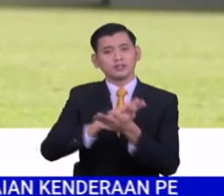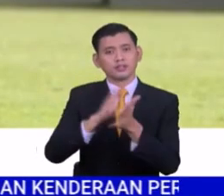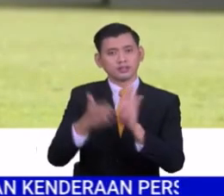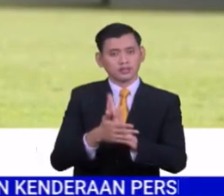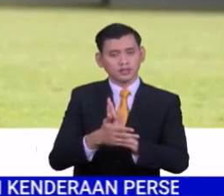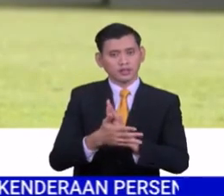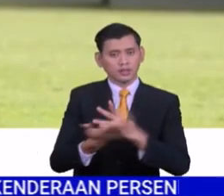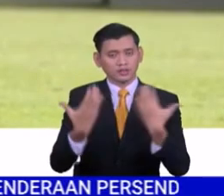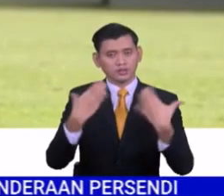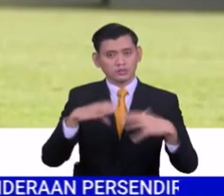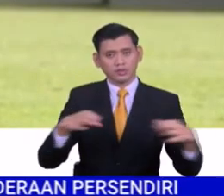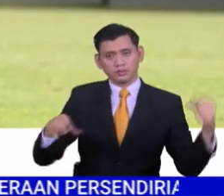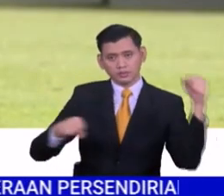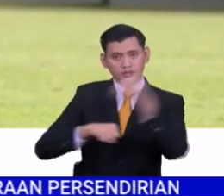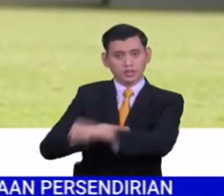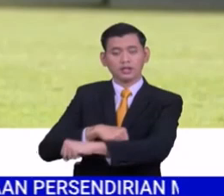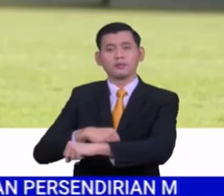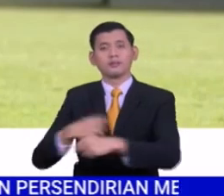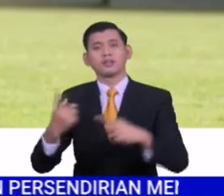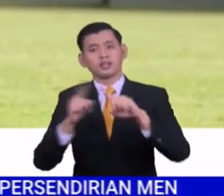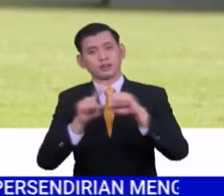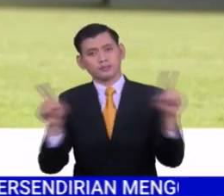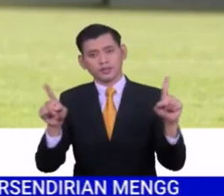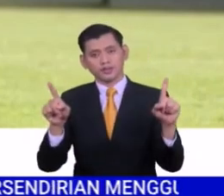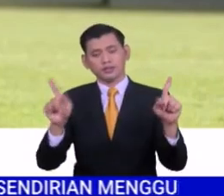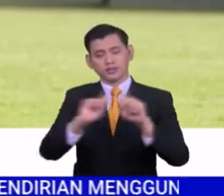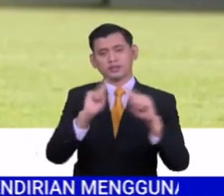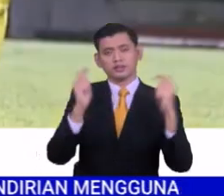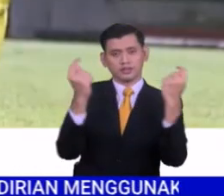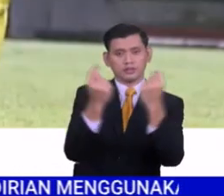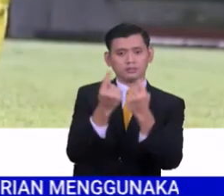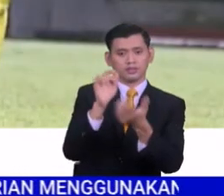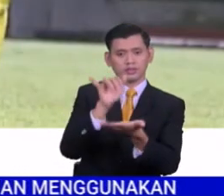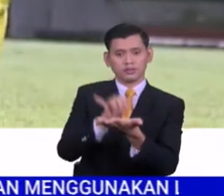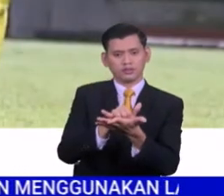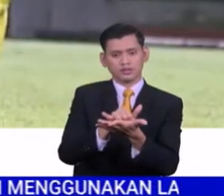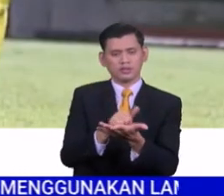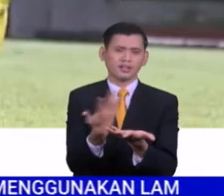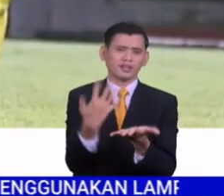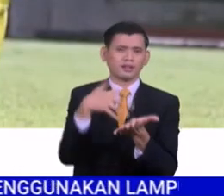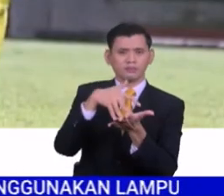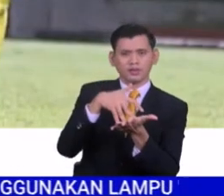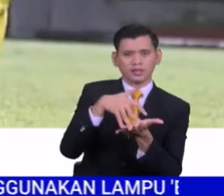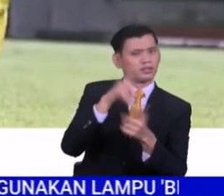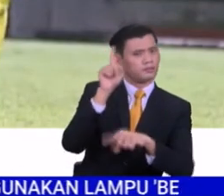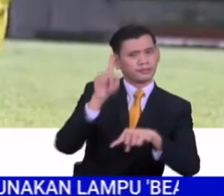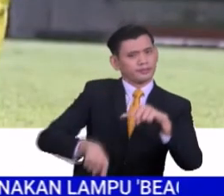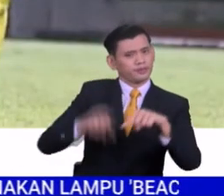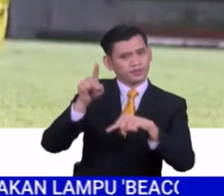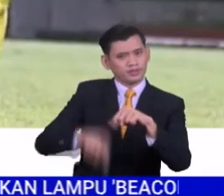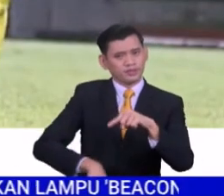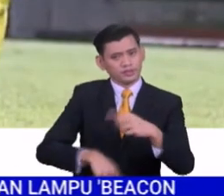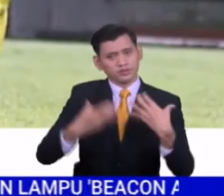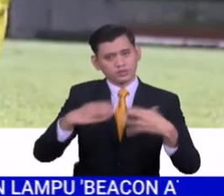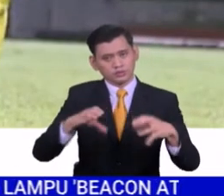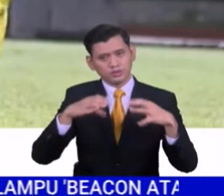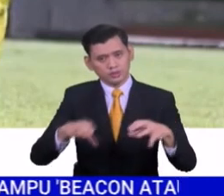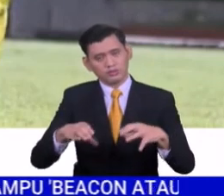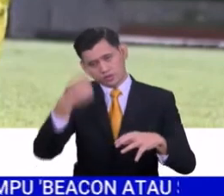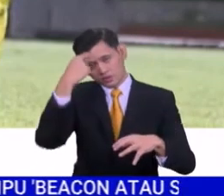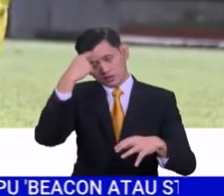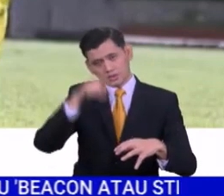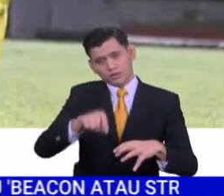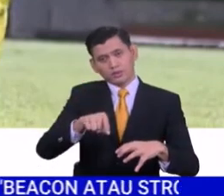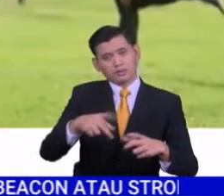sebagai penggempur utama. Bagaimanapun, skuad kendalian Brad Maloney itu dilihat longlai dan gagal mengekang asakan dan